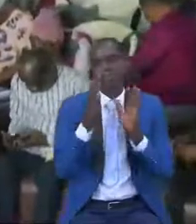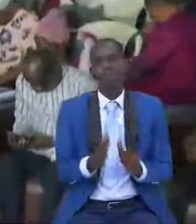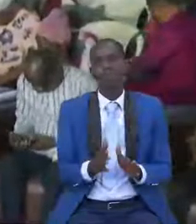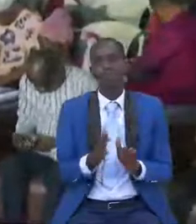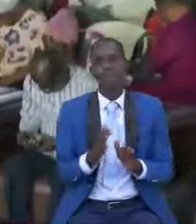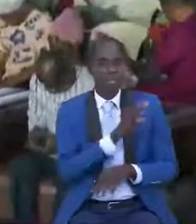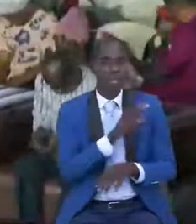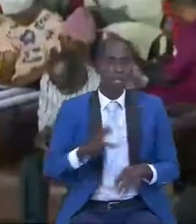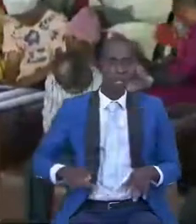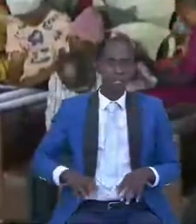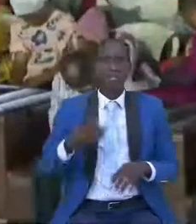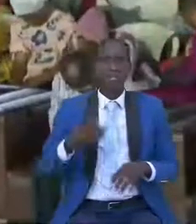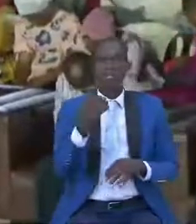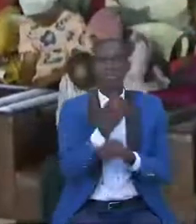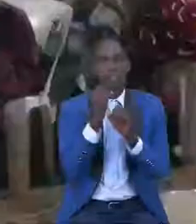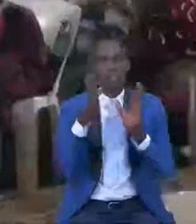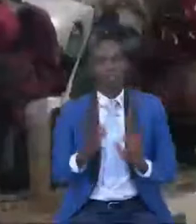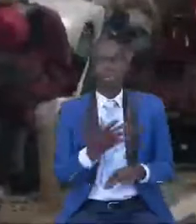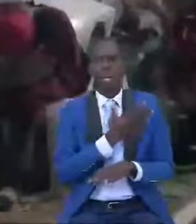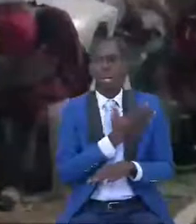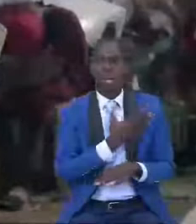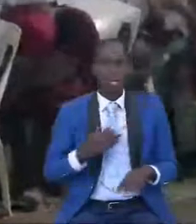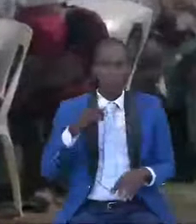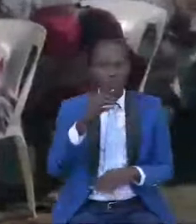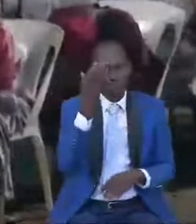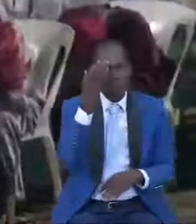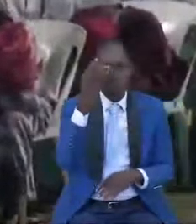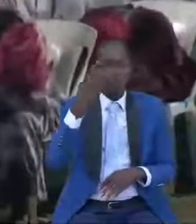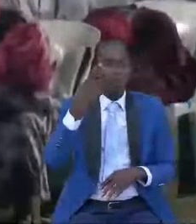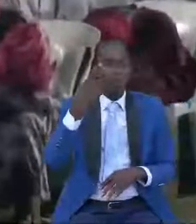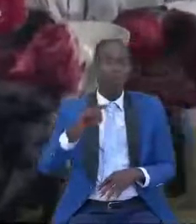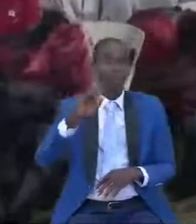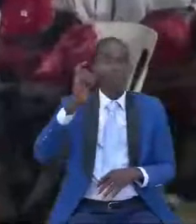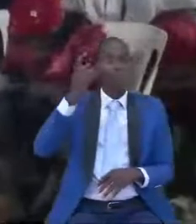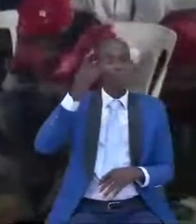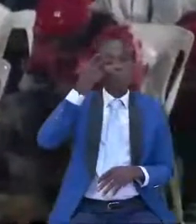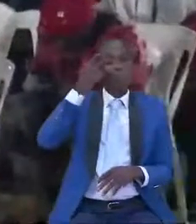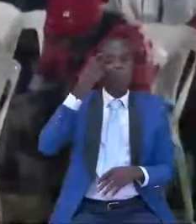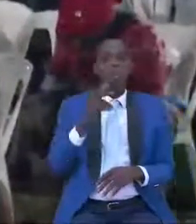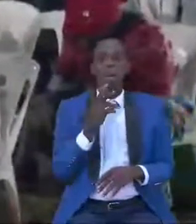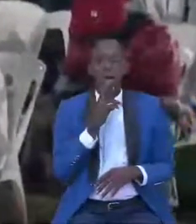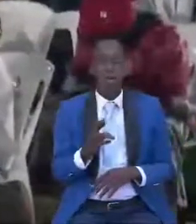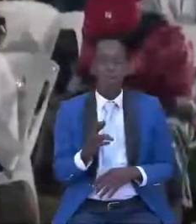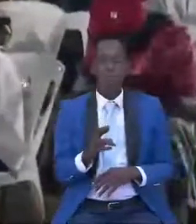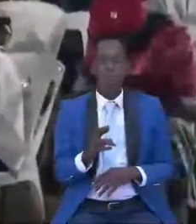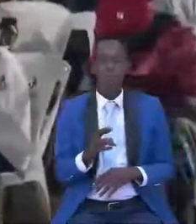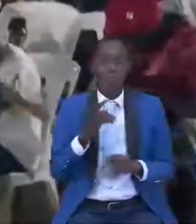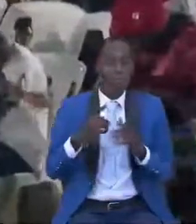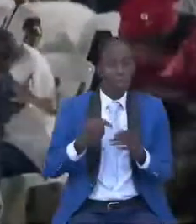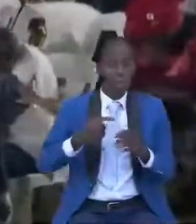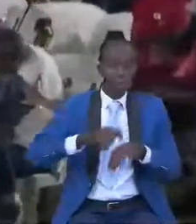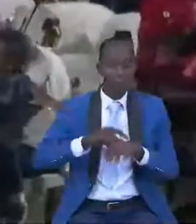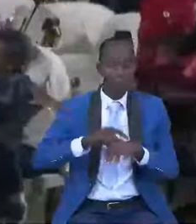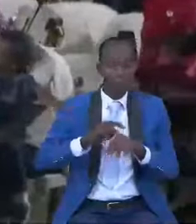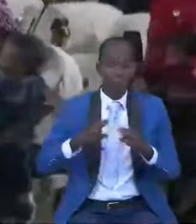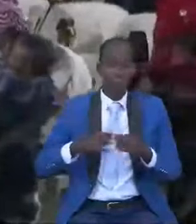est en Christ le Sauveur. Christ le Sauveur. Et tu sais que dès que j'ouvre